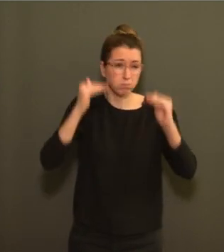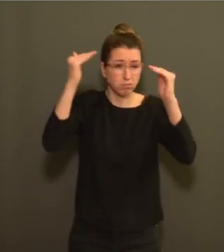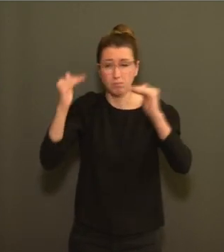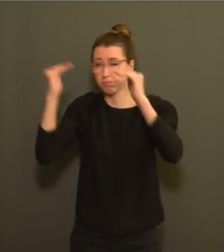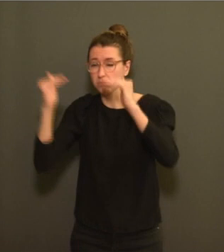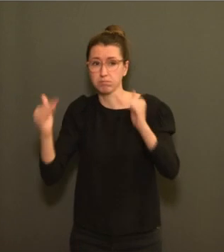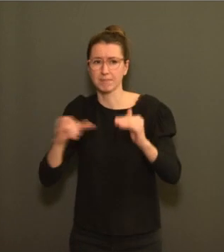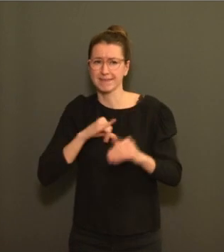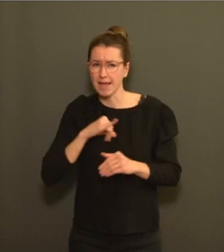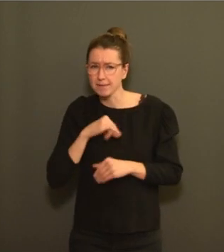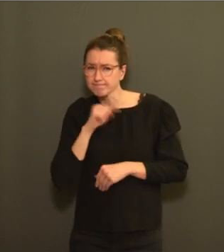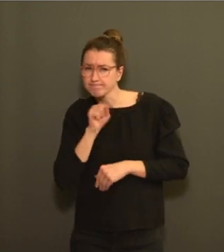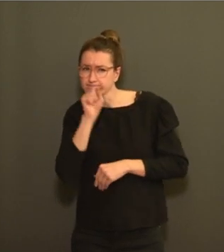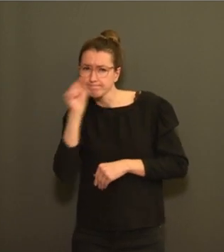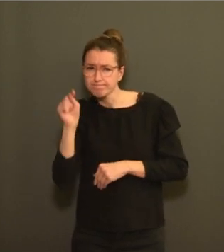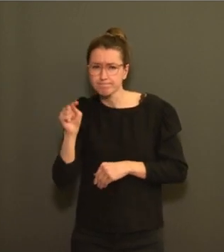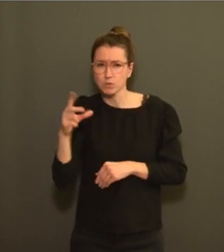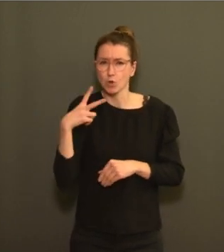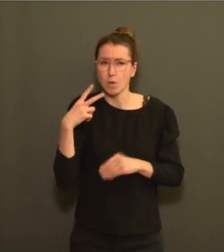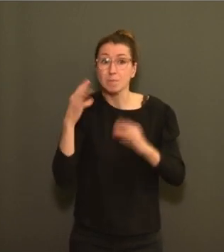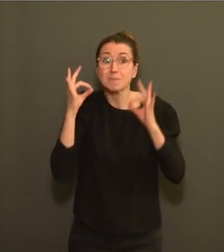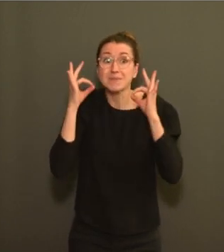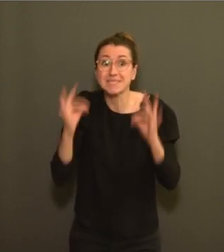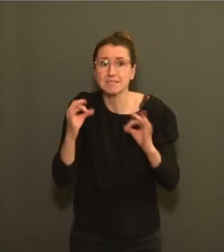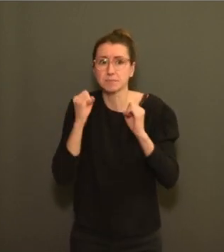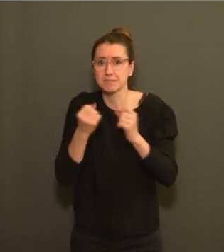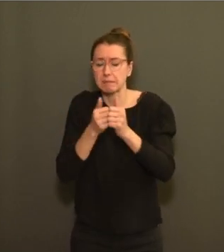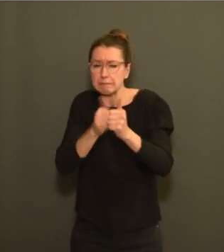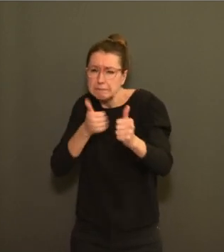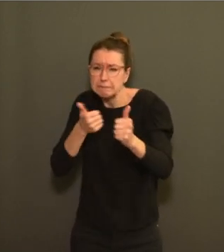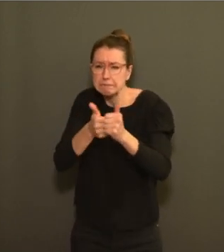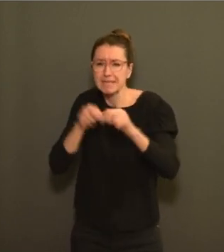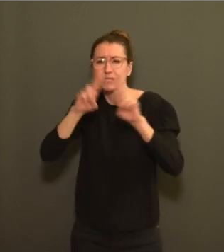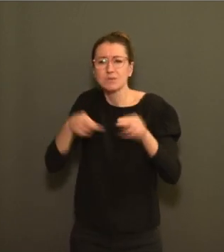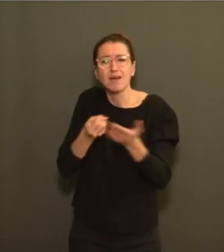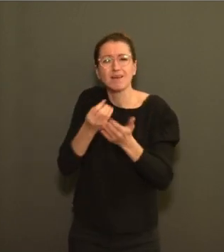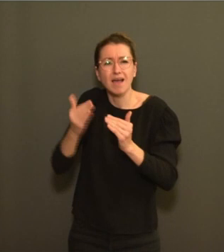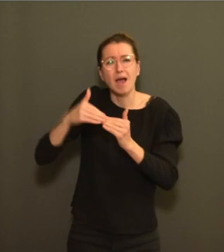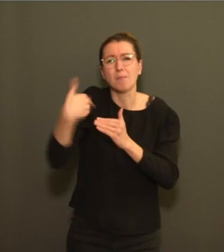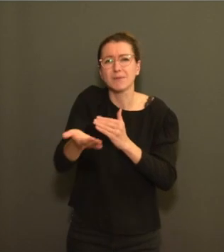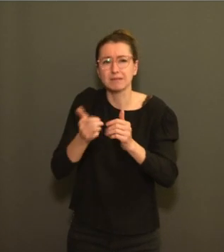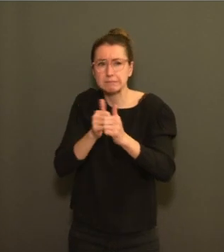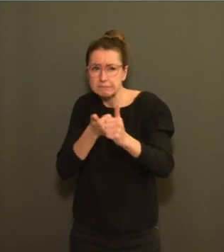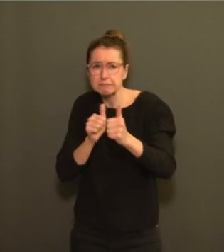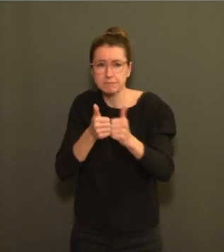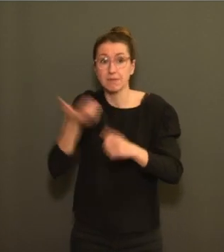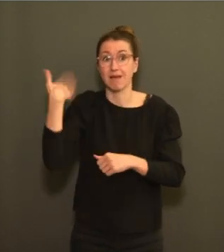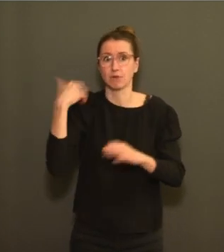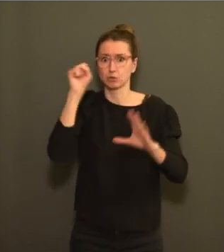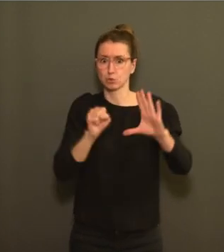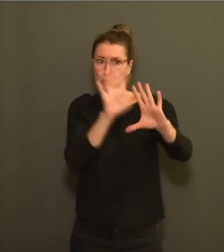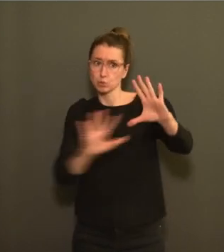depuis plusieurs semaines une augmentation plus significative dans le sud du pays, mais nous constatons actuellement les plus fortes